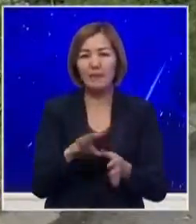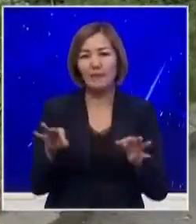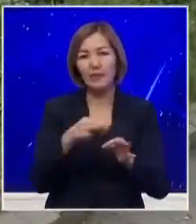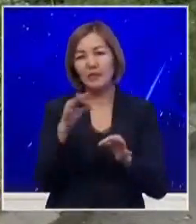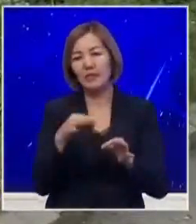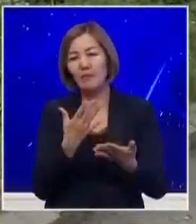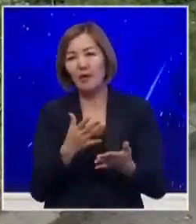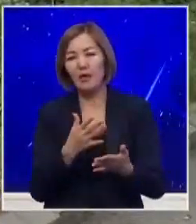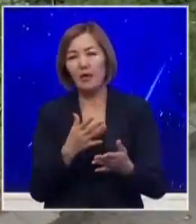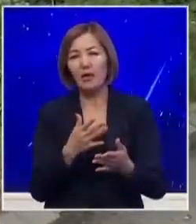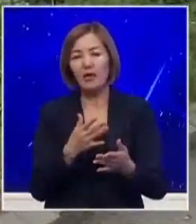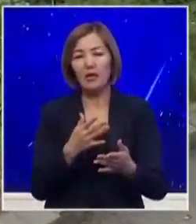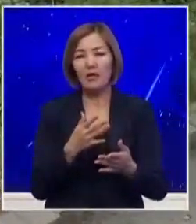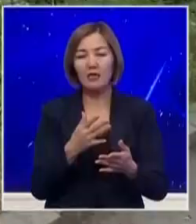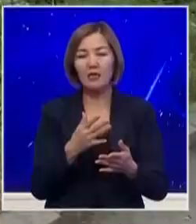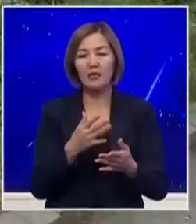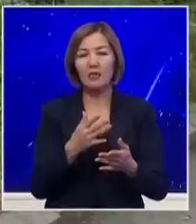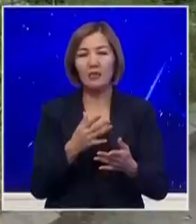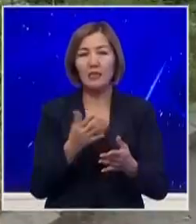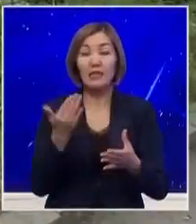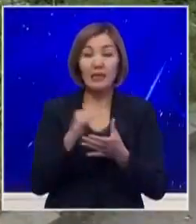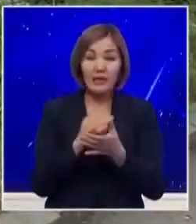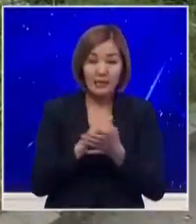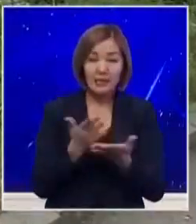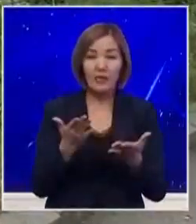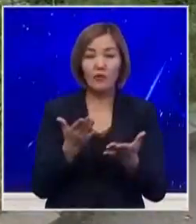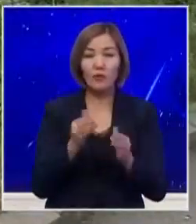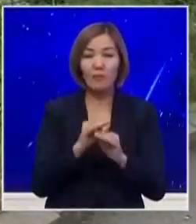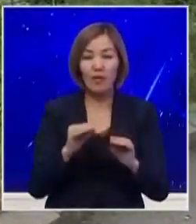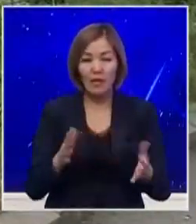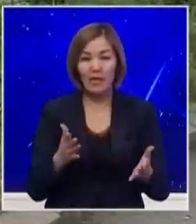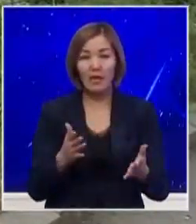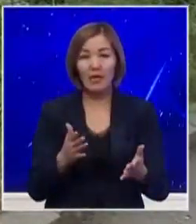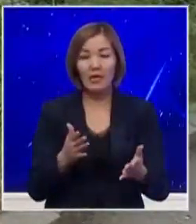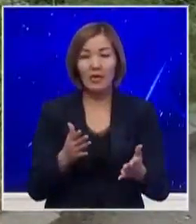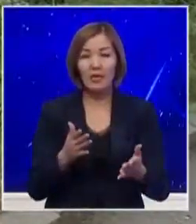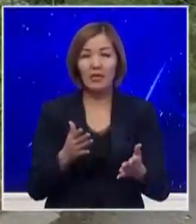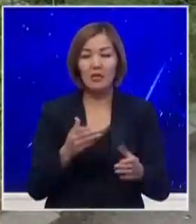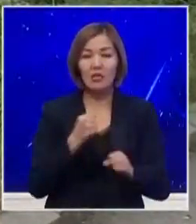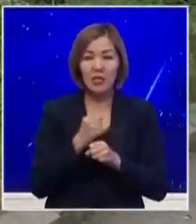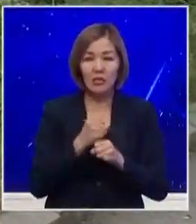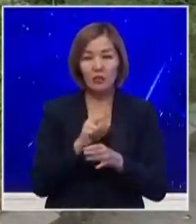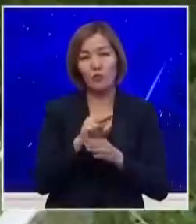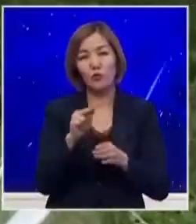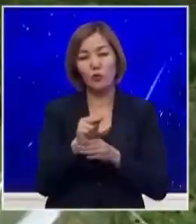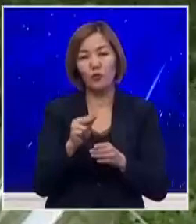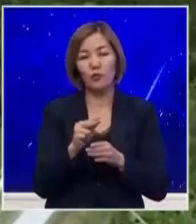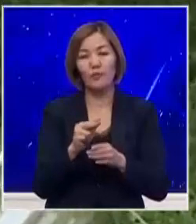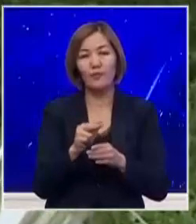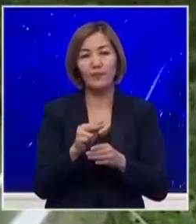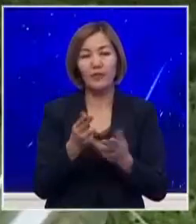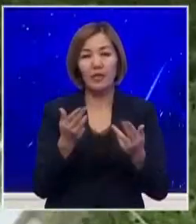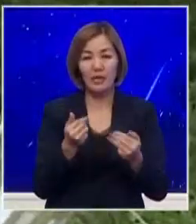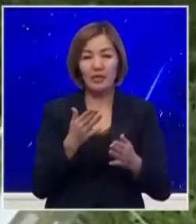басу, жіберу сияқты жәдігерлерді таныстыра отырып, балаларға сол заттардың жасалу жолын үйрету болды. Әрине енді